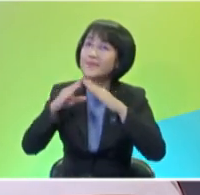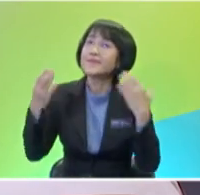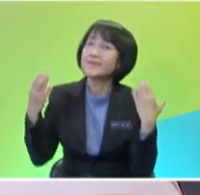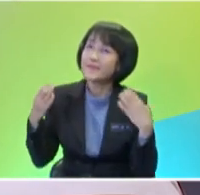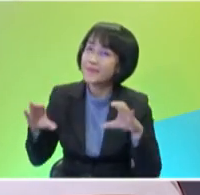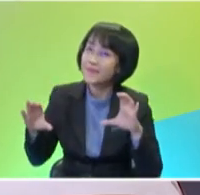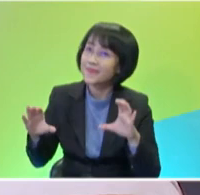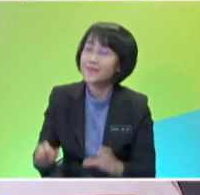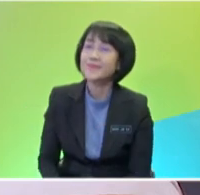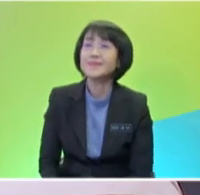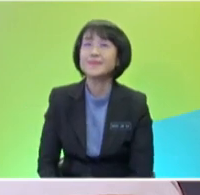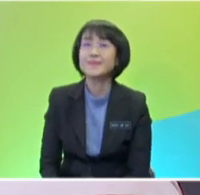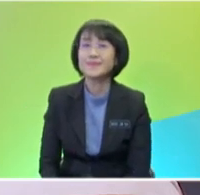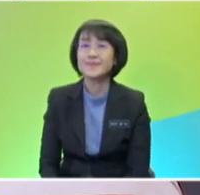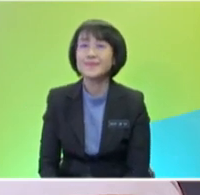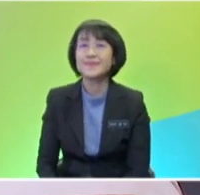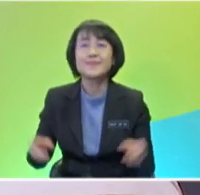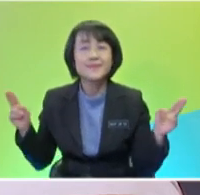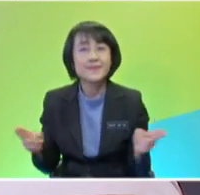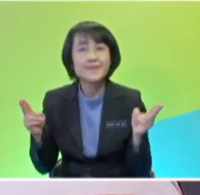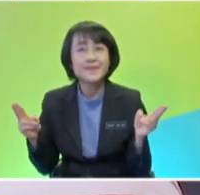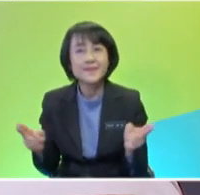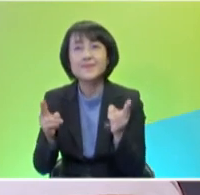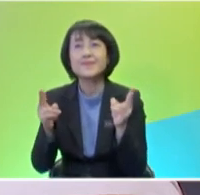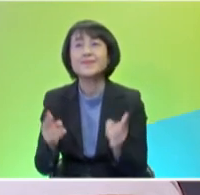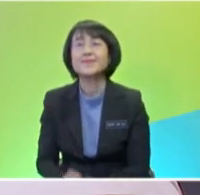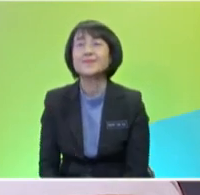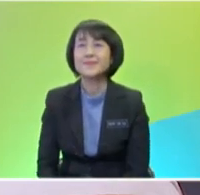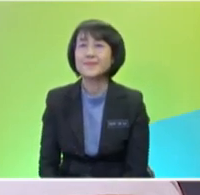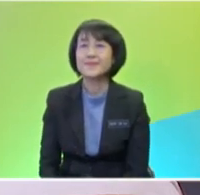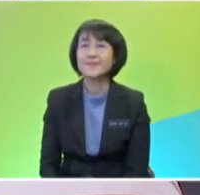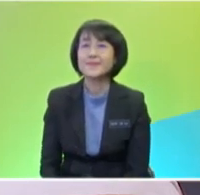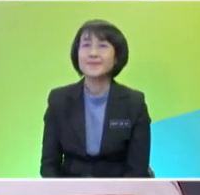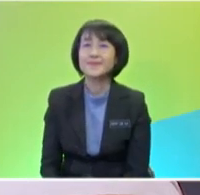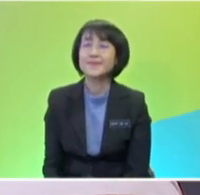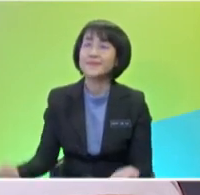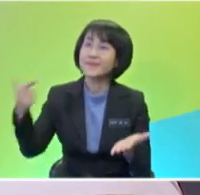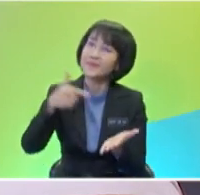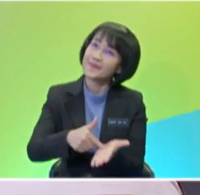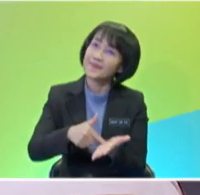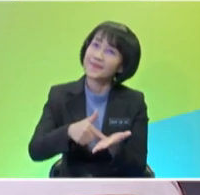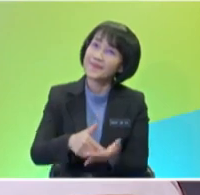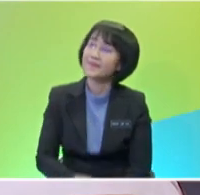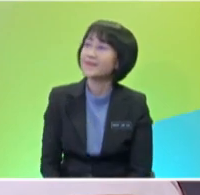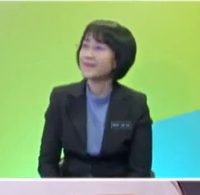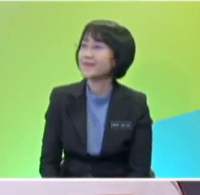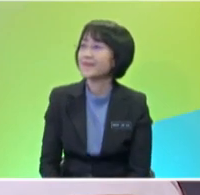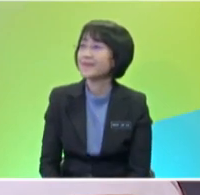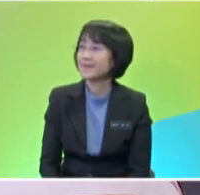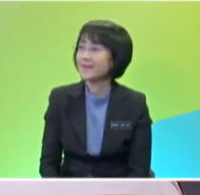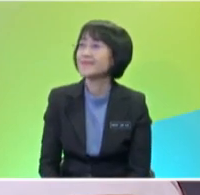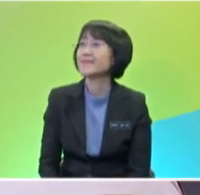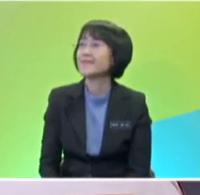lagi Jika perlu usaha perlu banyakkan lagi latihan oke Lakukanlah